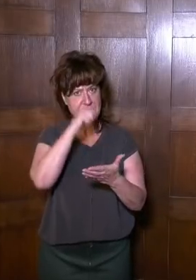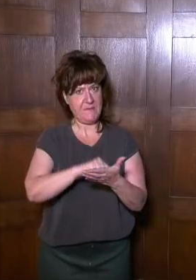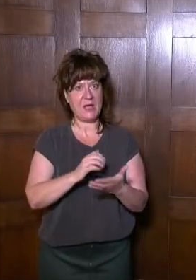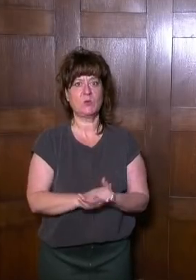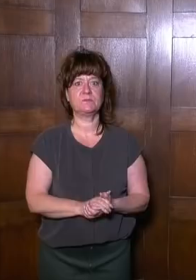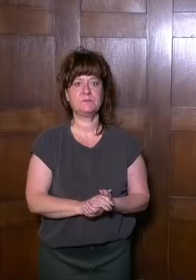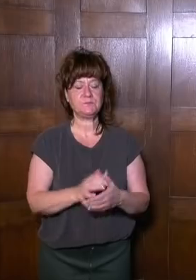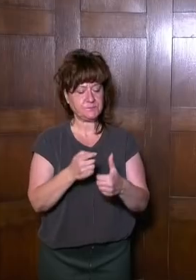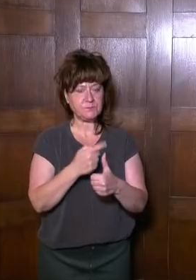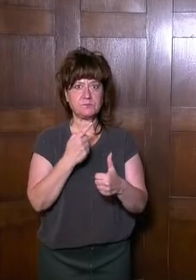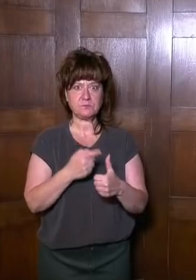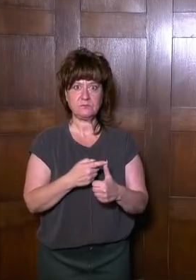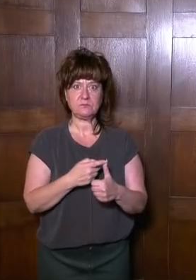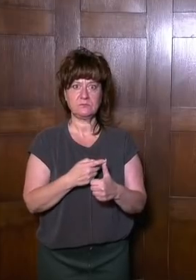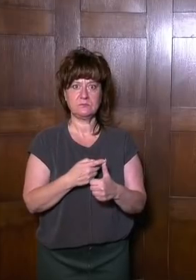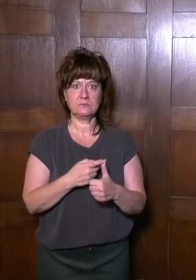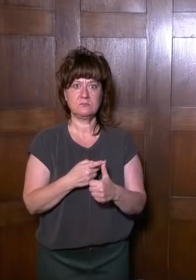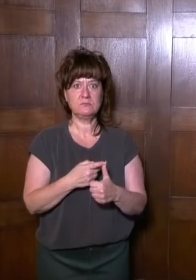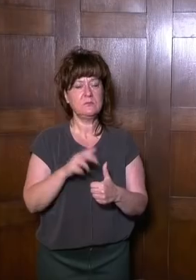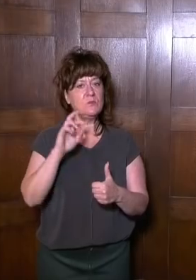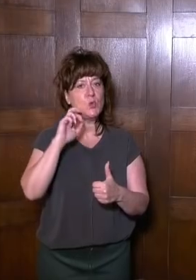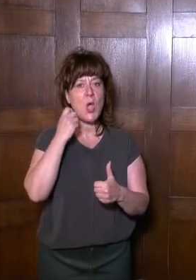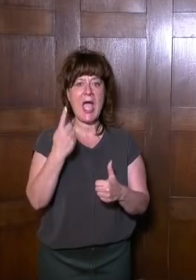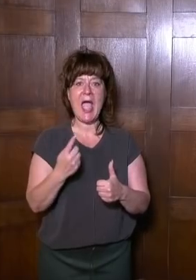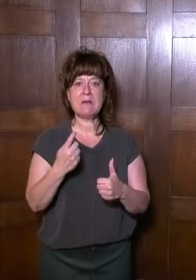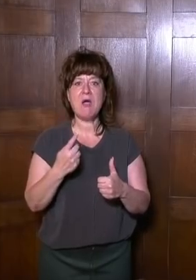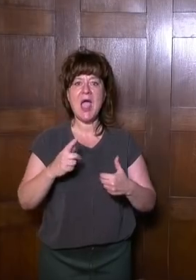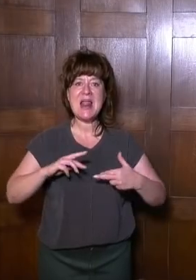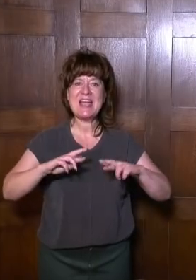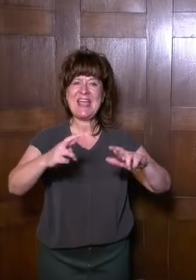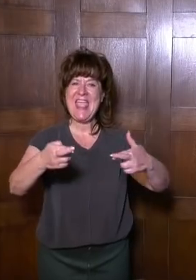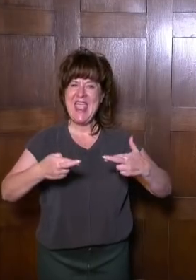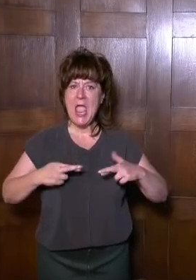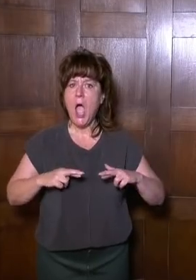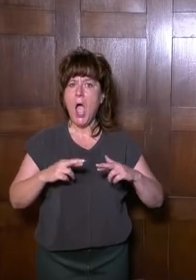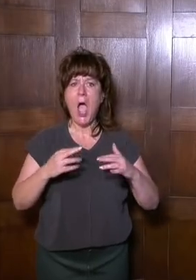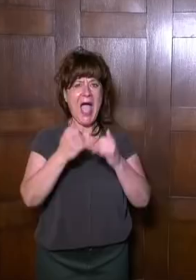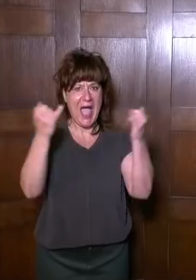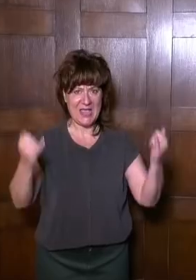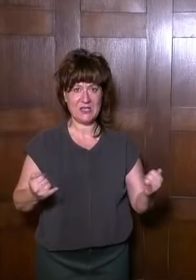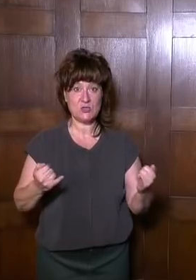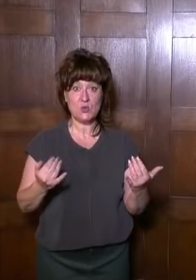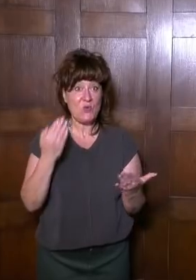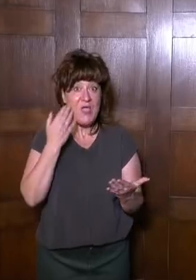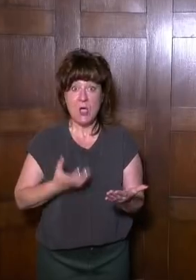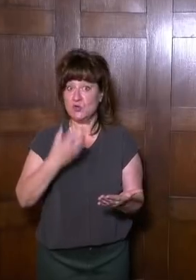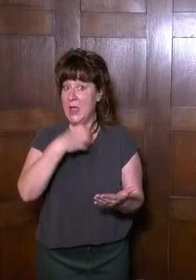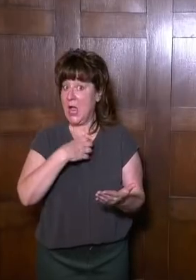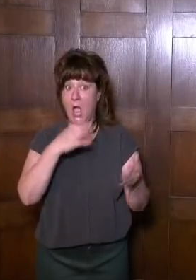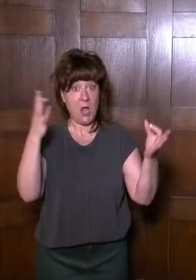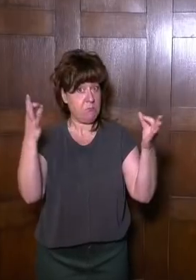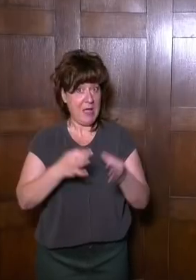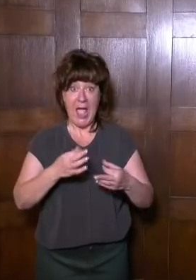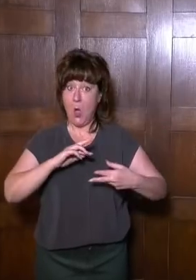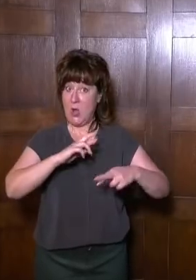Zum einen möchte ich nochmal auf die Reha-Einrichtungen eingehen. Schwererkrankte brauchen diese Behandlung und mein Eindruck ist,